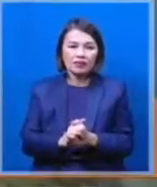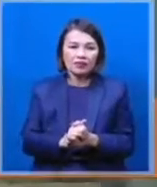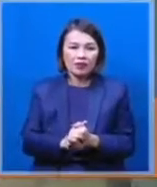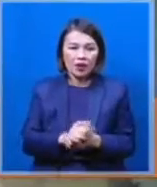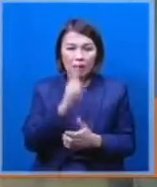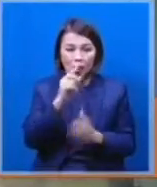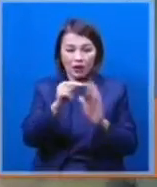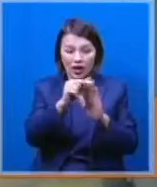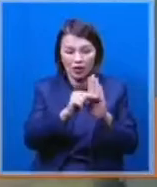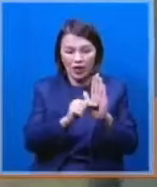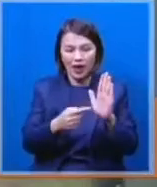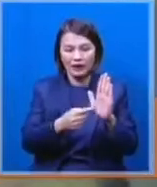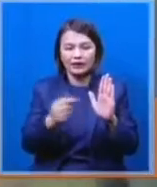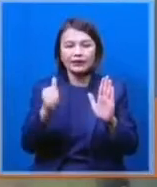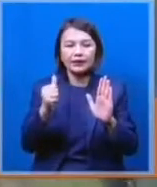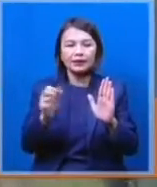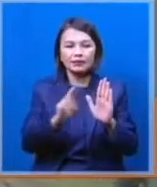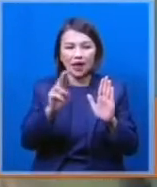ก็ยังคงเดิมค่ะ